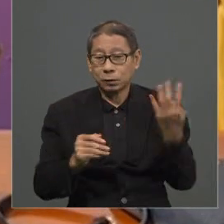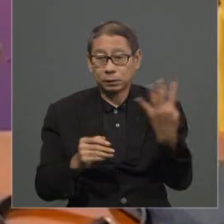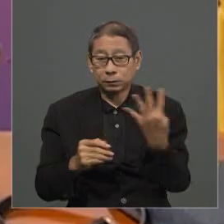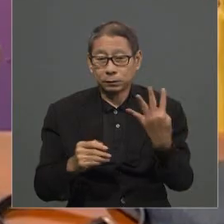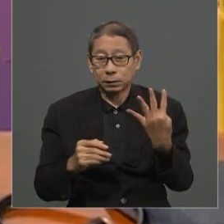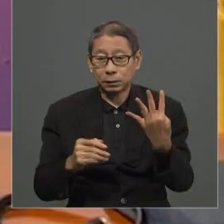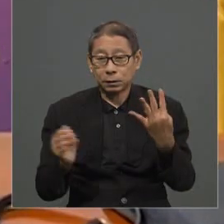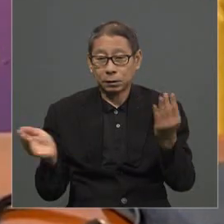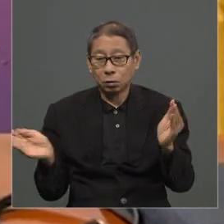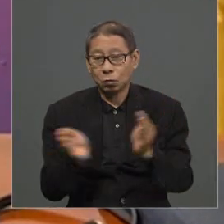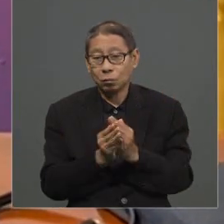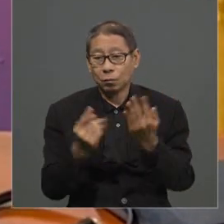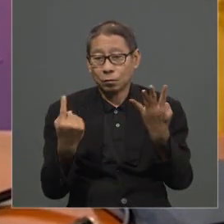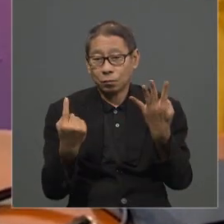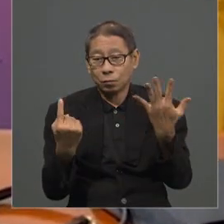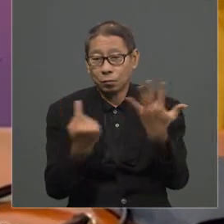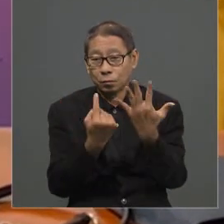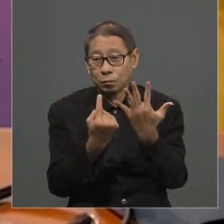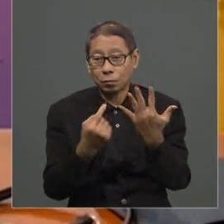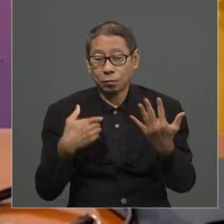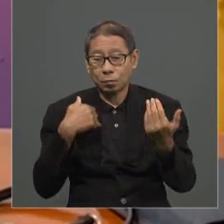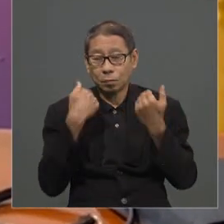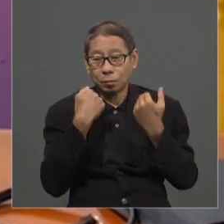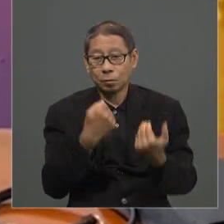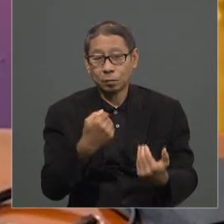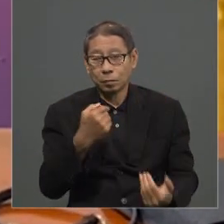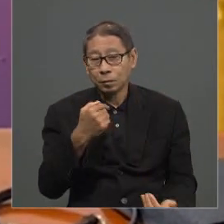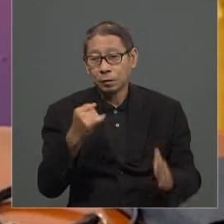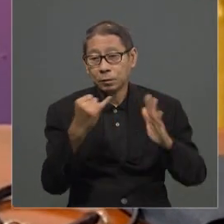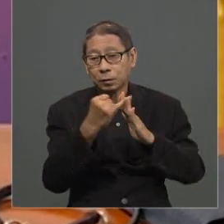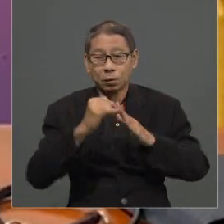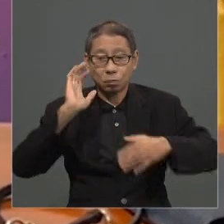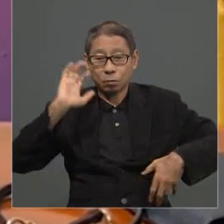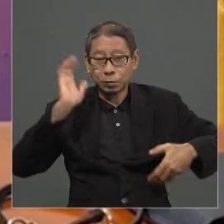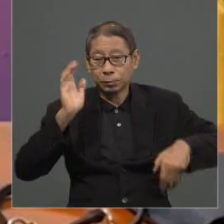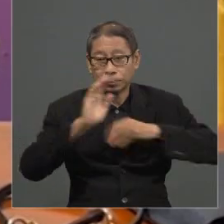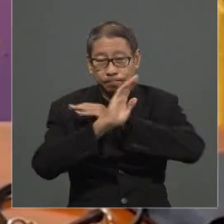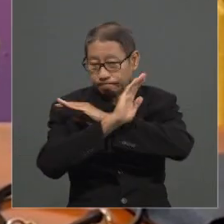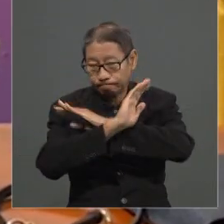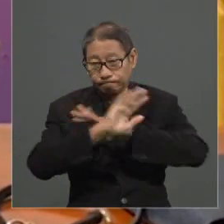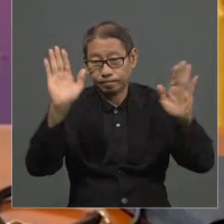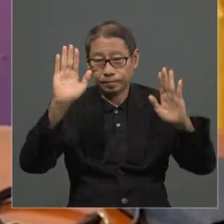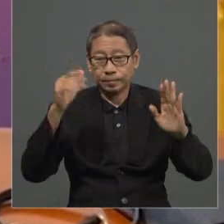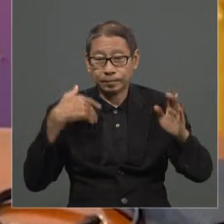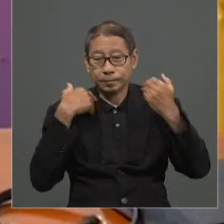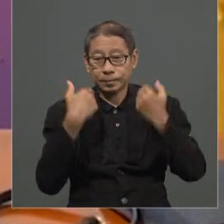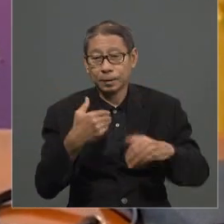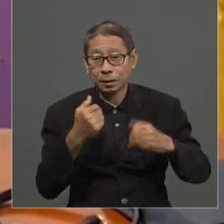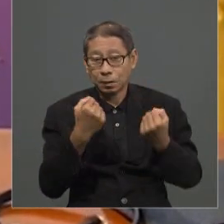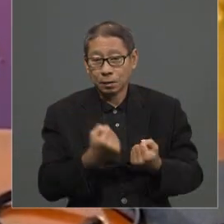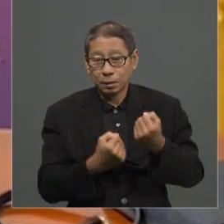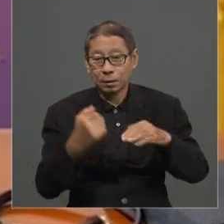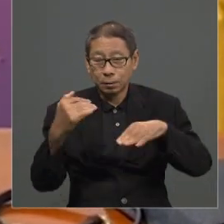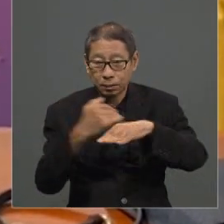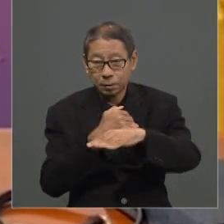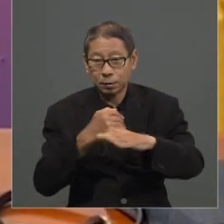มคันนี้ด้วยเป็น5คันก็ไม่ได้ได้เข้ามาที่จังหวัดลพบุรีแล้วนะคะตอนนี้ก็อยู่ที่สำนักงานขนส่ง